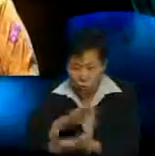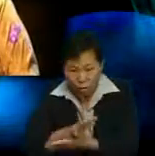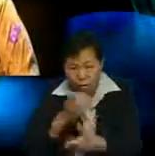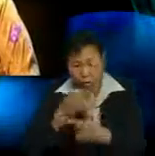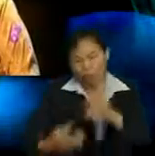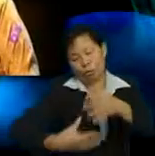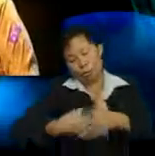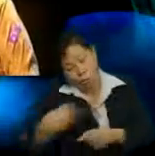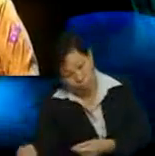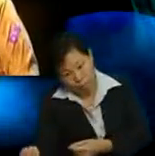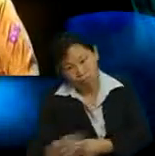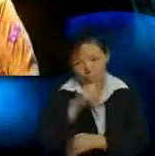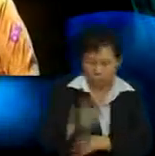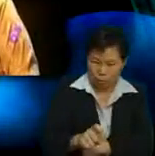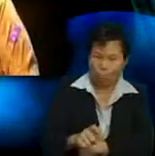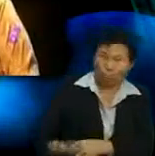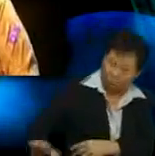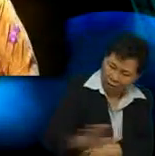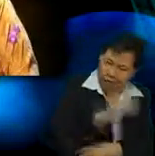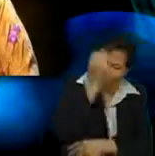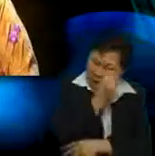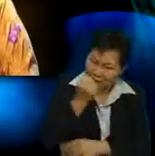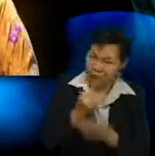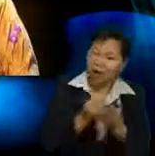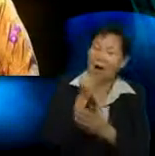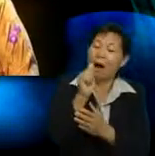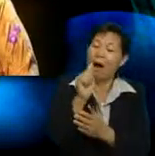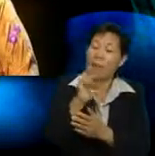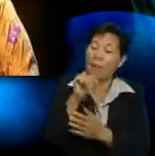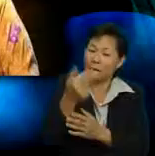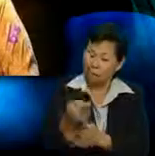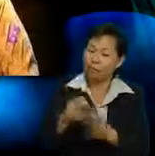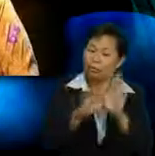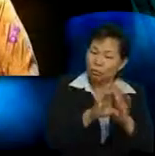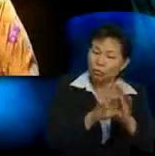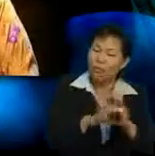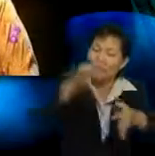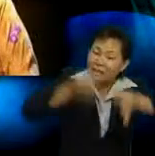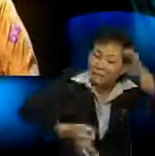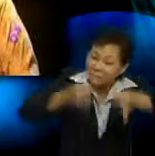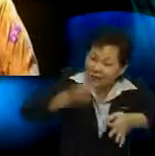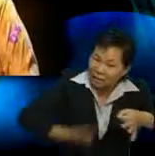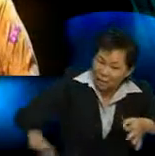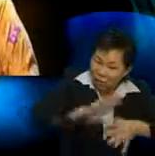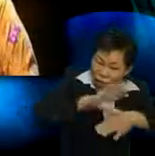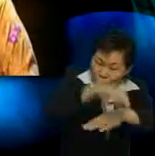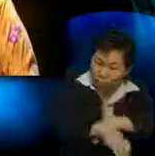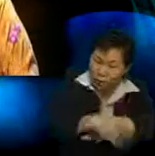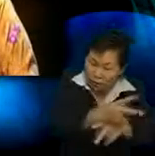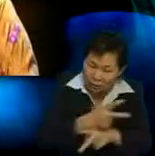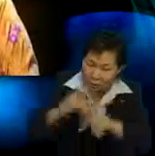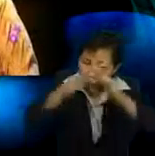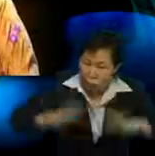di luar yang memerlukan kamu bersikap amanah. Sebagai contoh, sekiranya kamu terpaksa menjaga